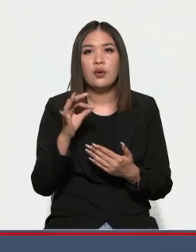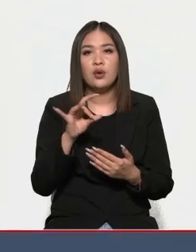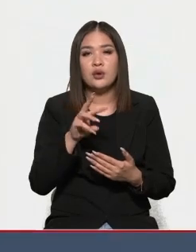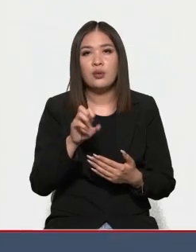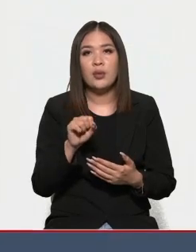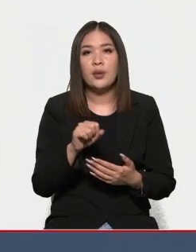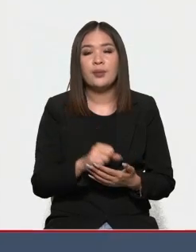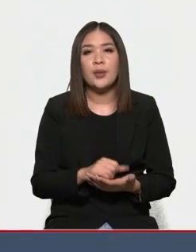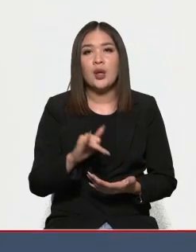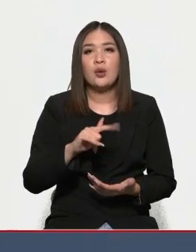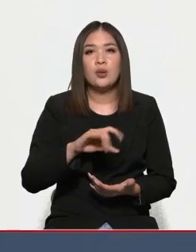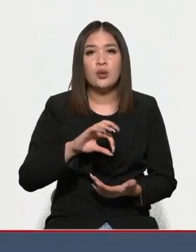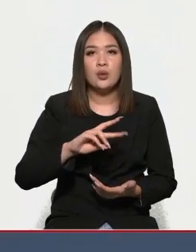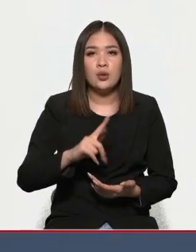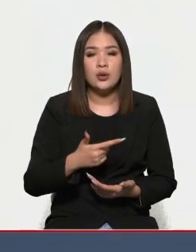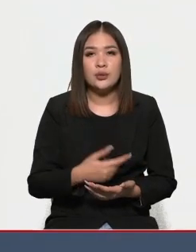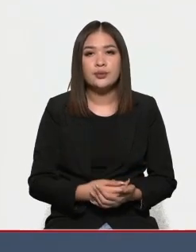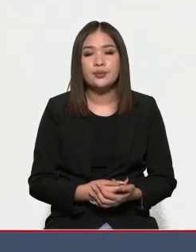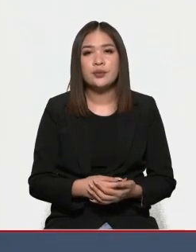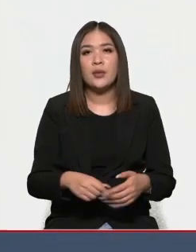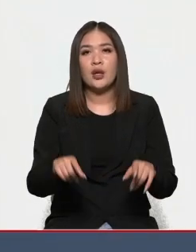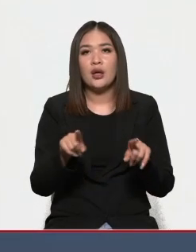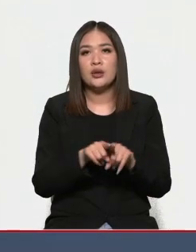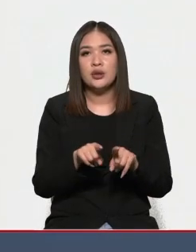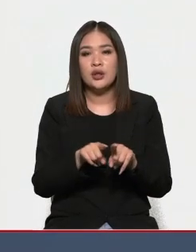том числе уголь, также